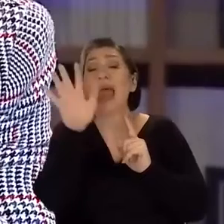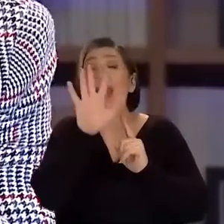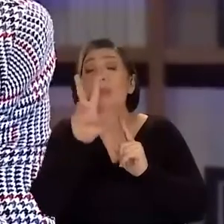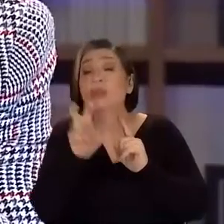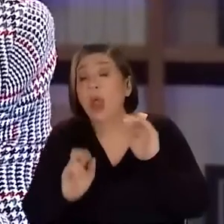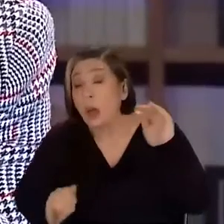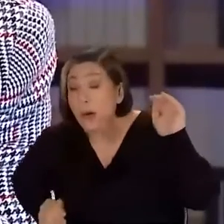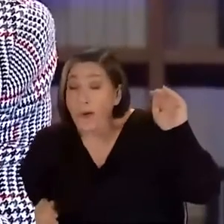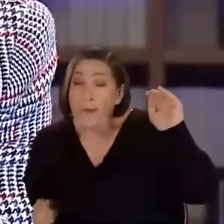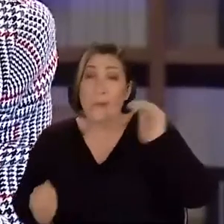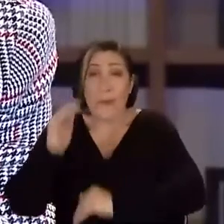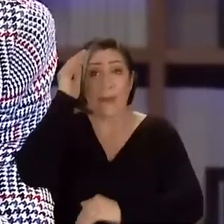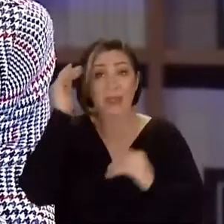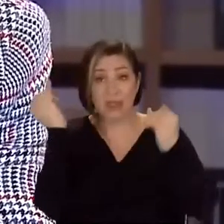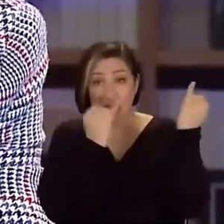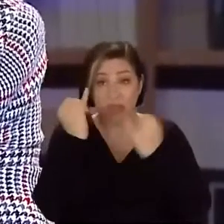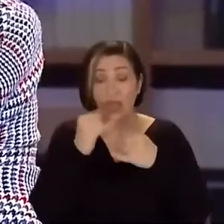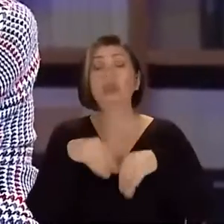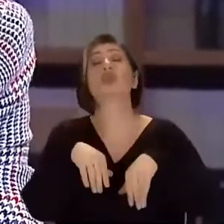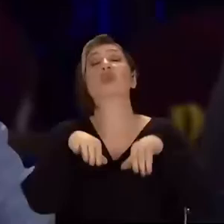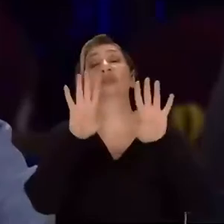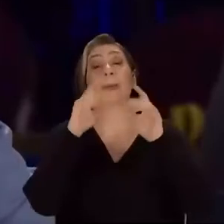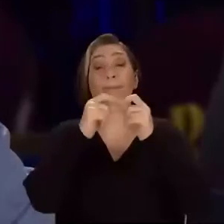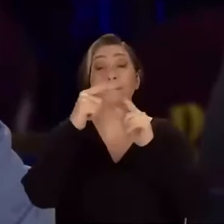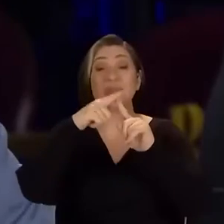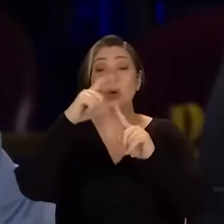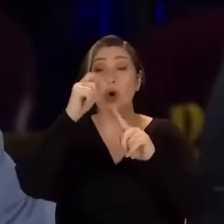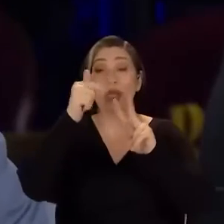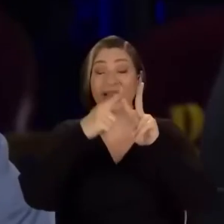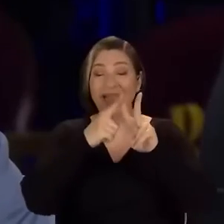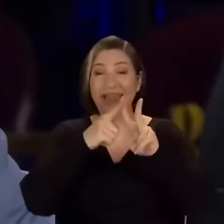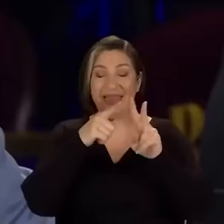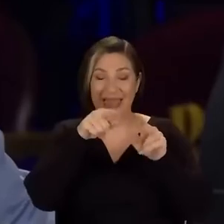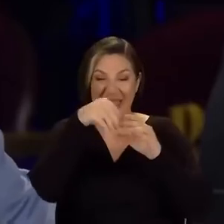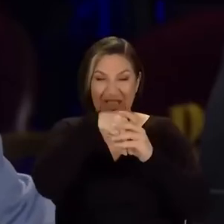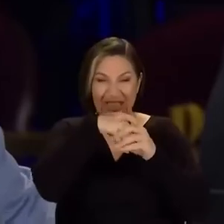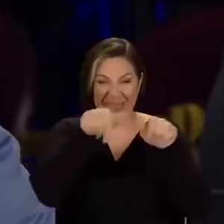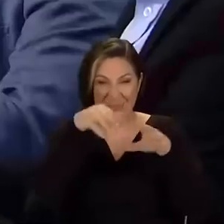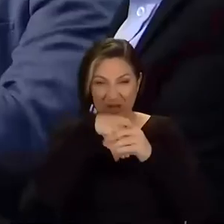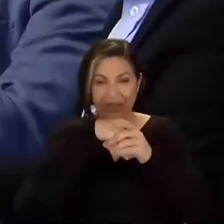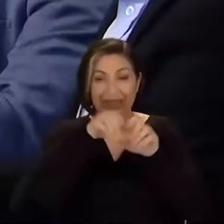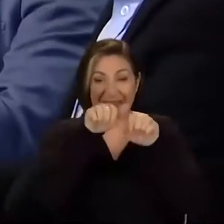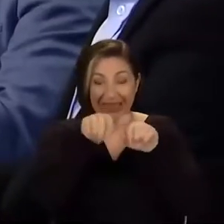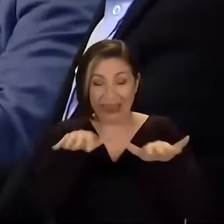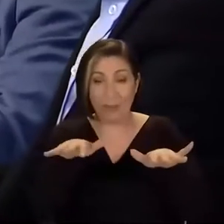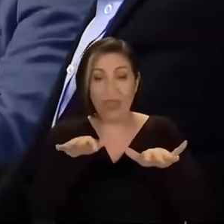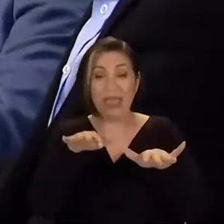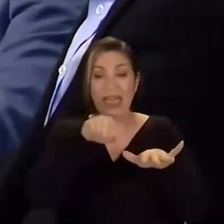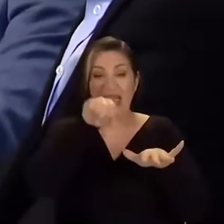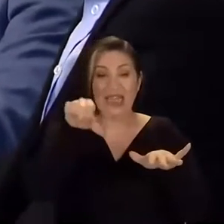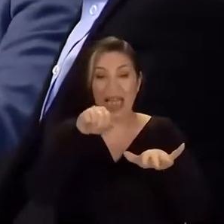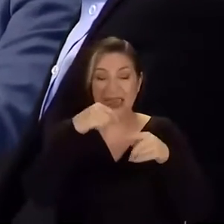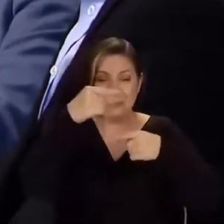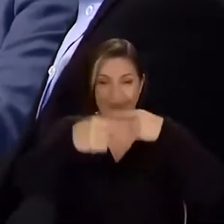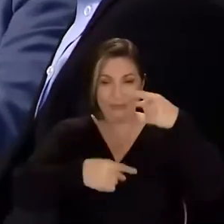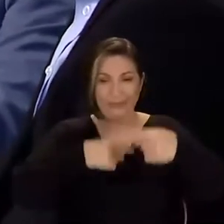dolara çıktığı olarak mı tartışacağız? Yoksa Bitcoin cari sistemin içinde sistemin yağı olarak